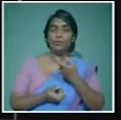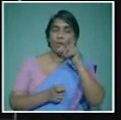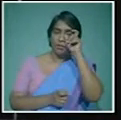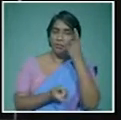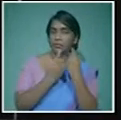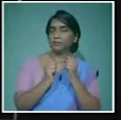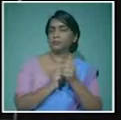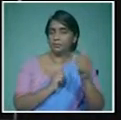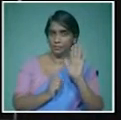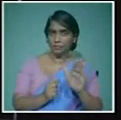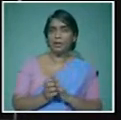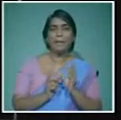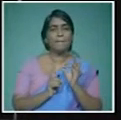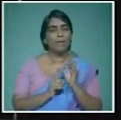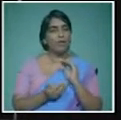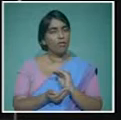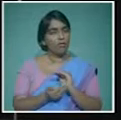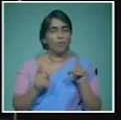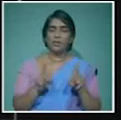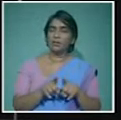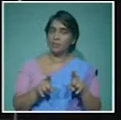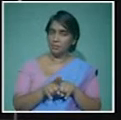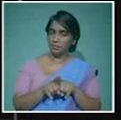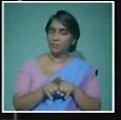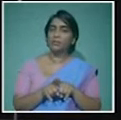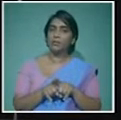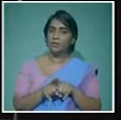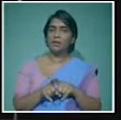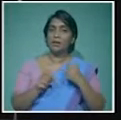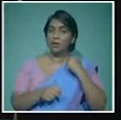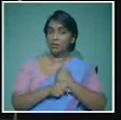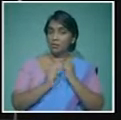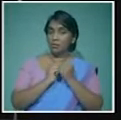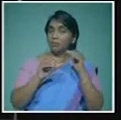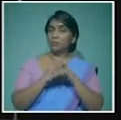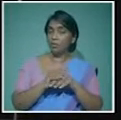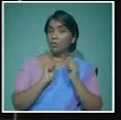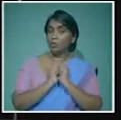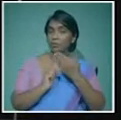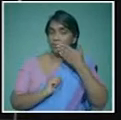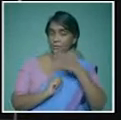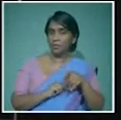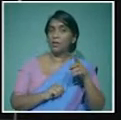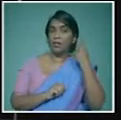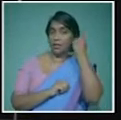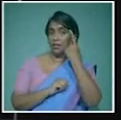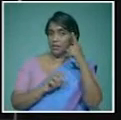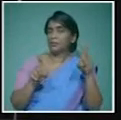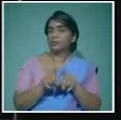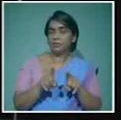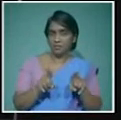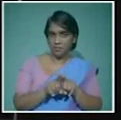අධීක්ෂණය කළ යුතුයි. පෞද්ගලික අංශය මෙන්ම රාජ්‍ය සේවයේ වෘත්තිකයන්ගේ හැකියාව හා දක්ෂතාවයන්